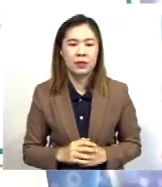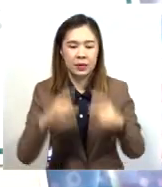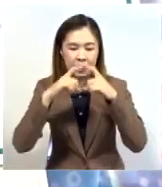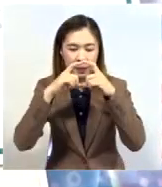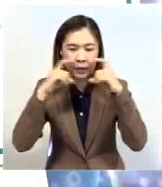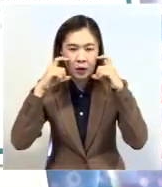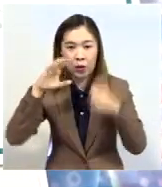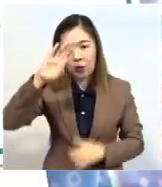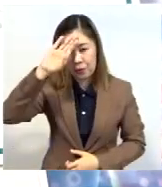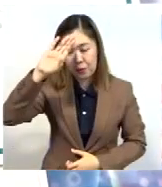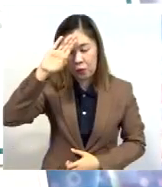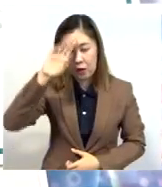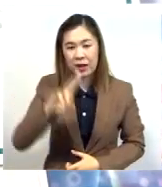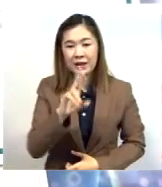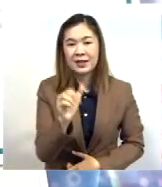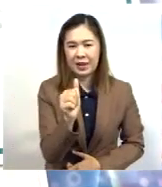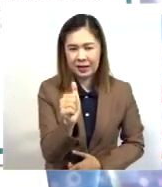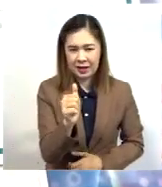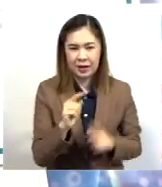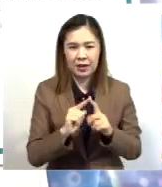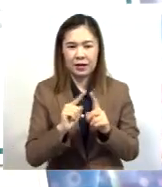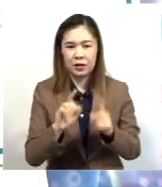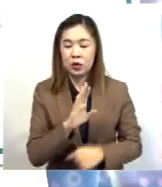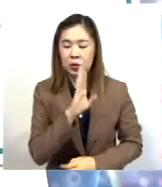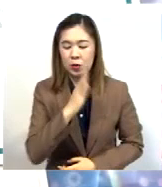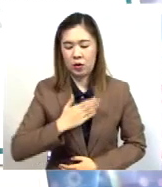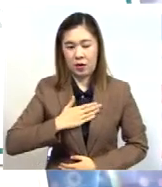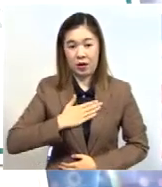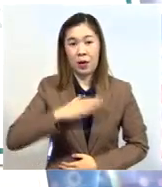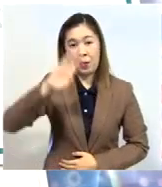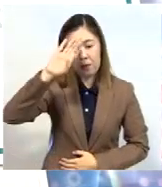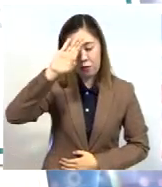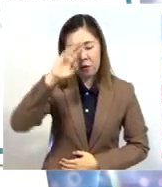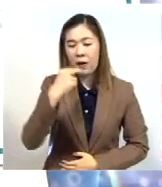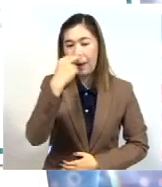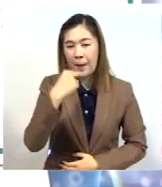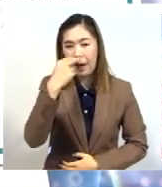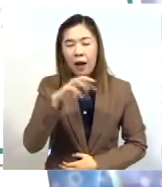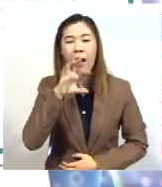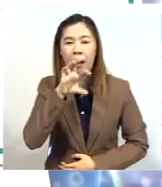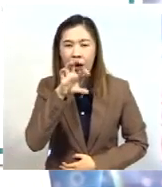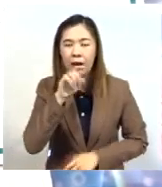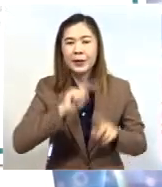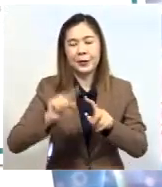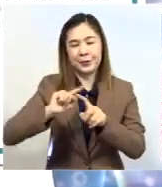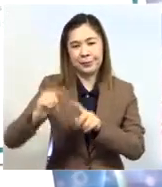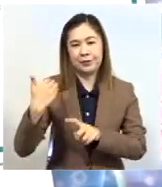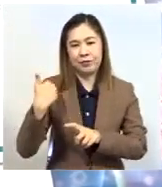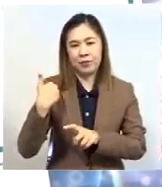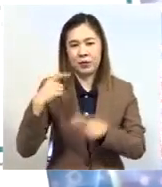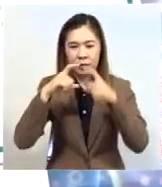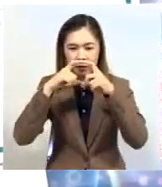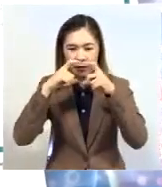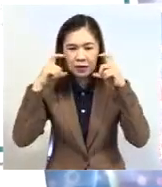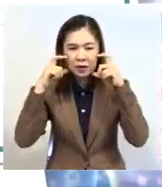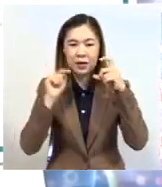ำหรับผู้ป่วยอันนี้ก็ใช้ได้แต่คุณหมอบอกว่าถ้ากรณีเราเป็นคนป่วยไอจามมีน้ำมูกอะไรต่างๆเหล่านี้ค่ะใช้ไปเลยแบ